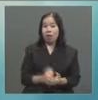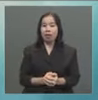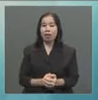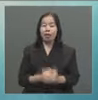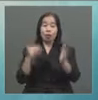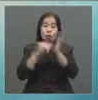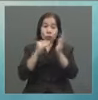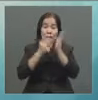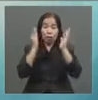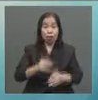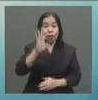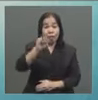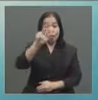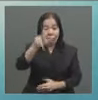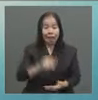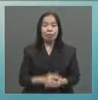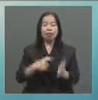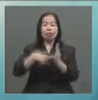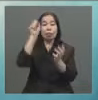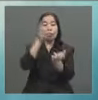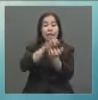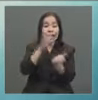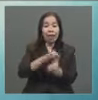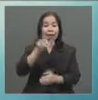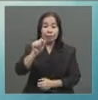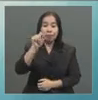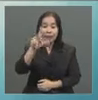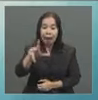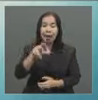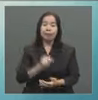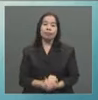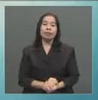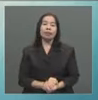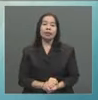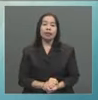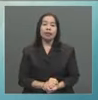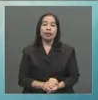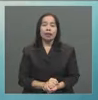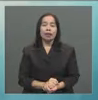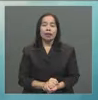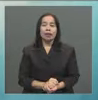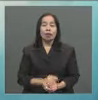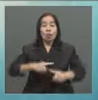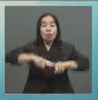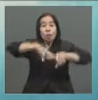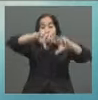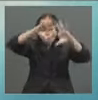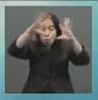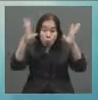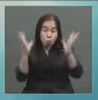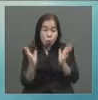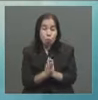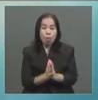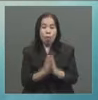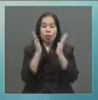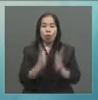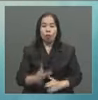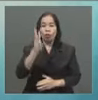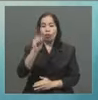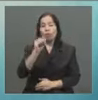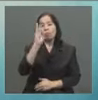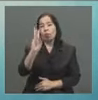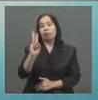ก43คนสมุทรปราการอีก23นะครับรวมตรงนี้เข้าไปแล้ว66คน